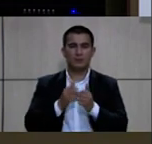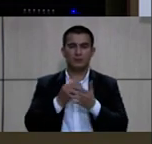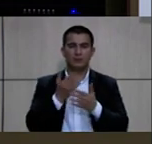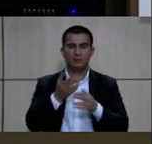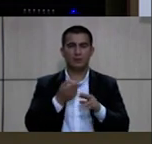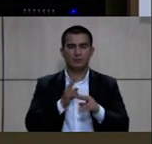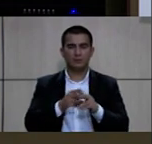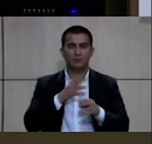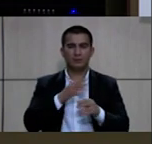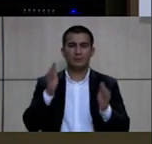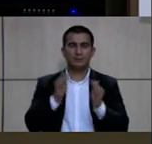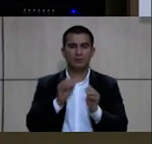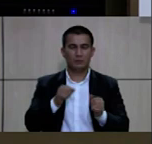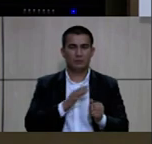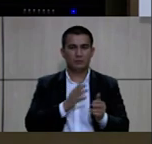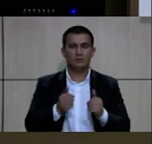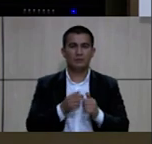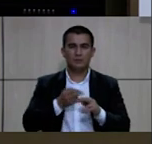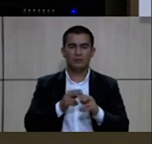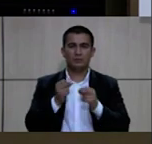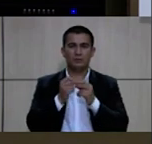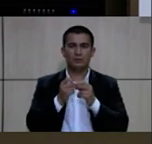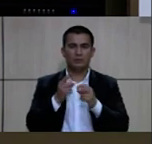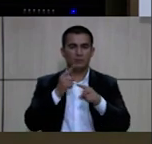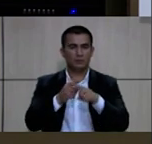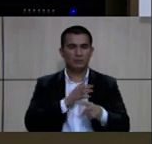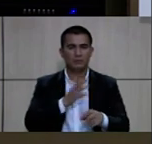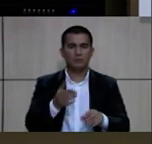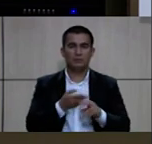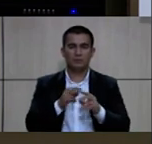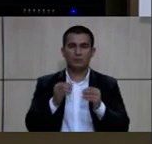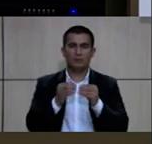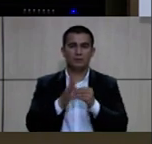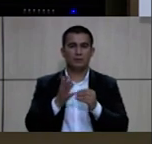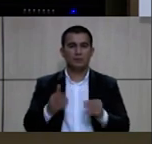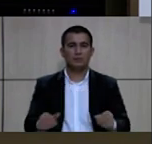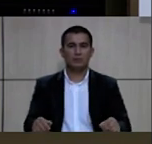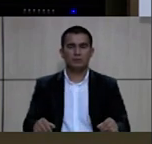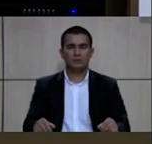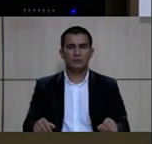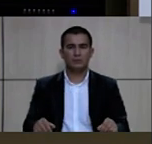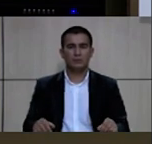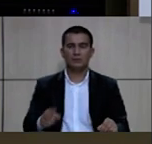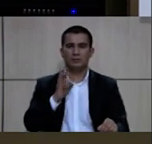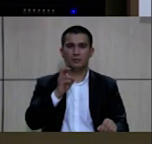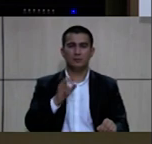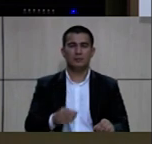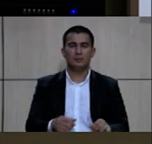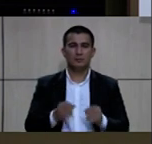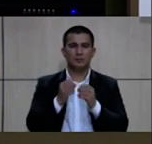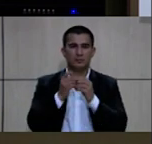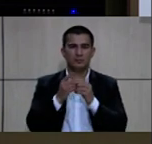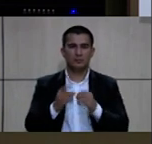to'rimiz albatta kichik bo'lar ekan 11 qo'shilgan 15 dan. B imiz